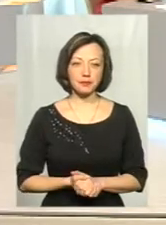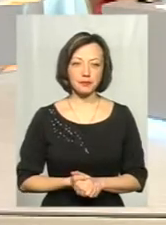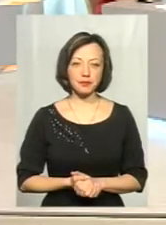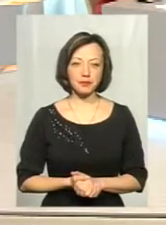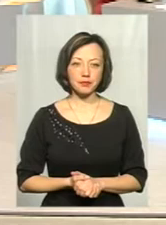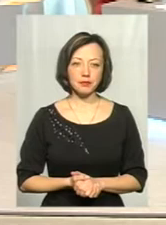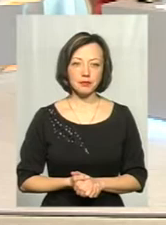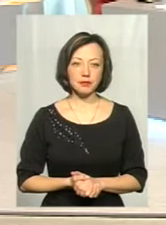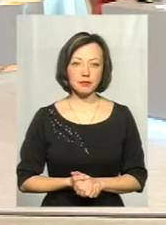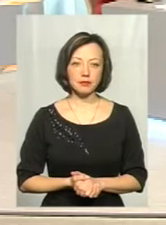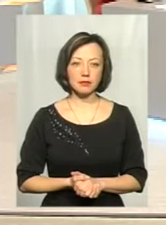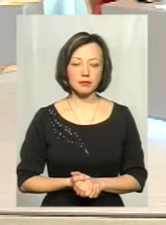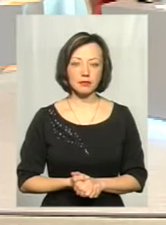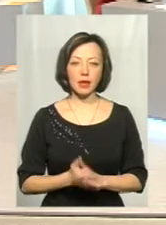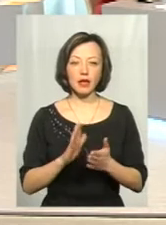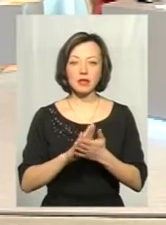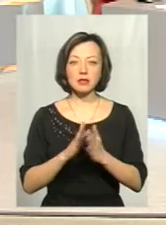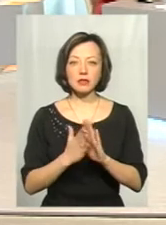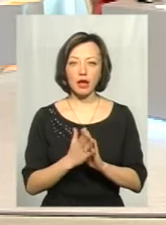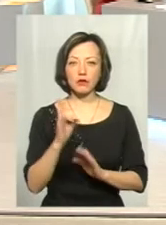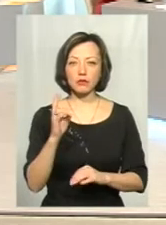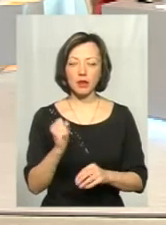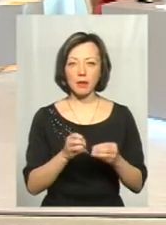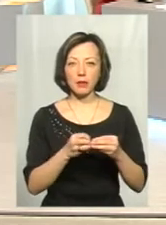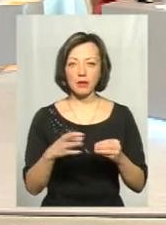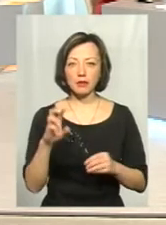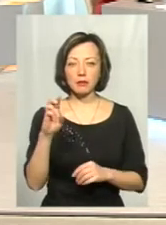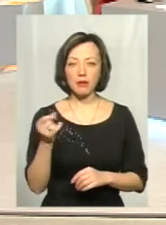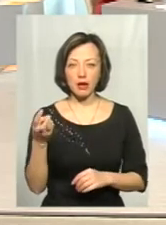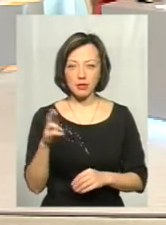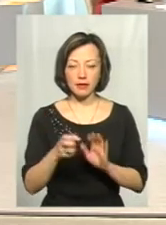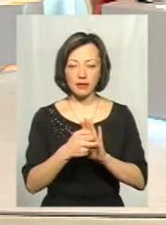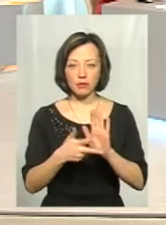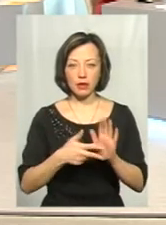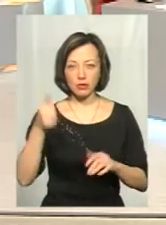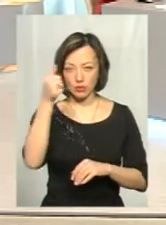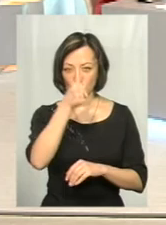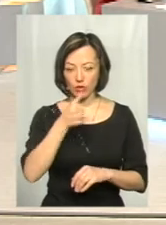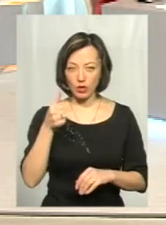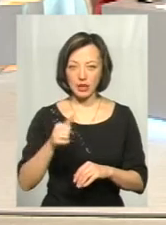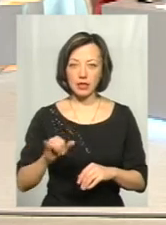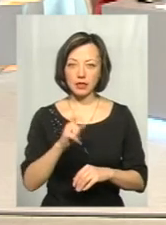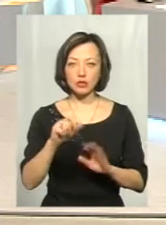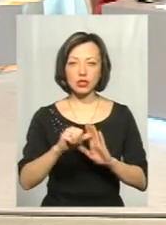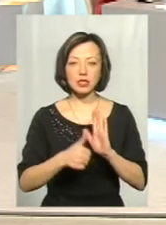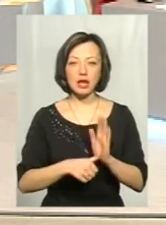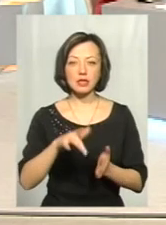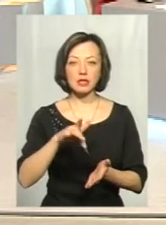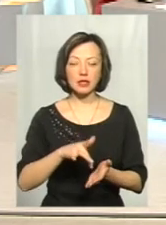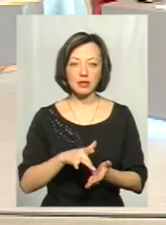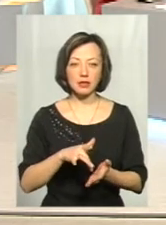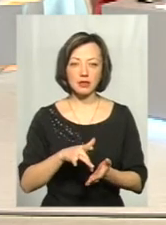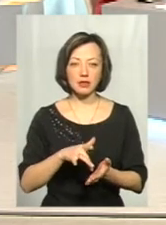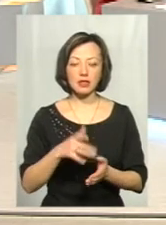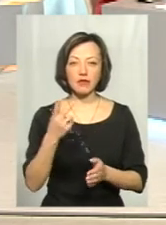Дякую. Станом на 15 березня 2018 року з 16 центрів, з